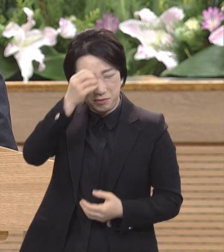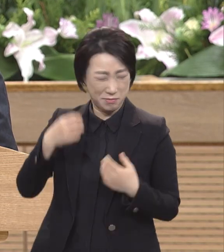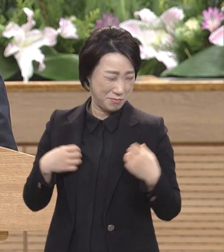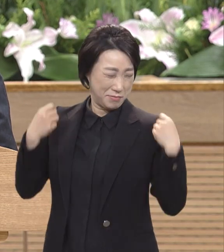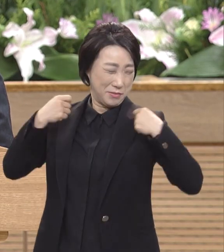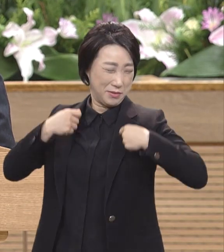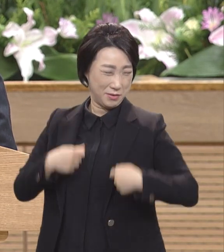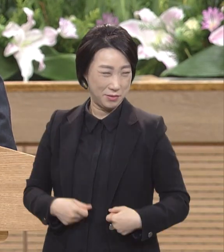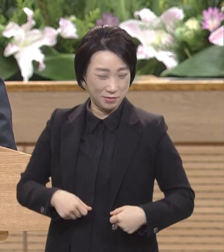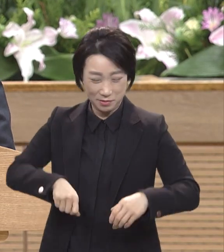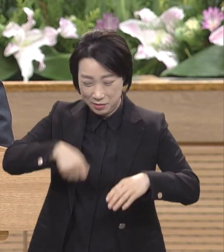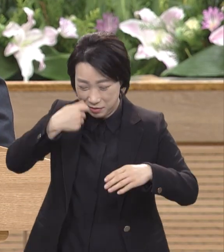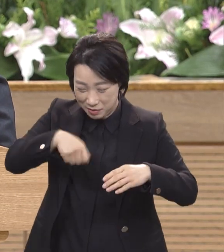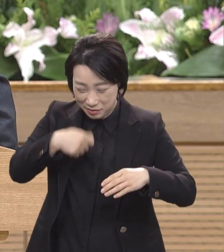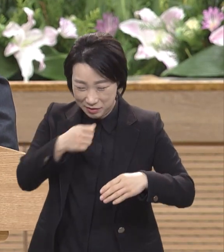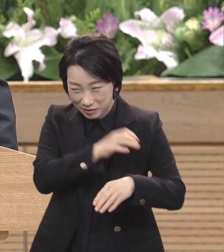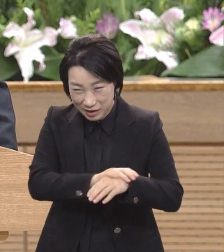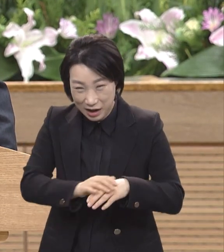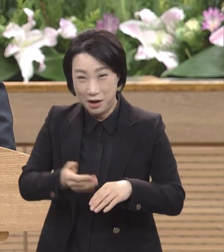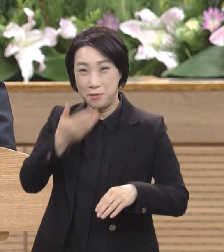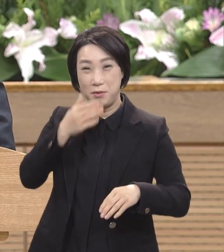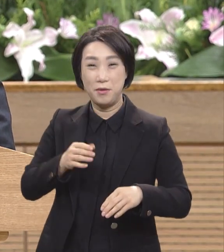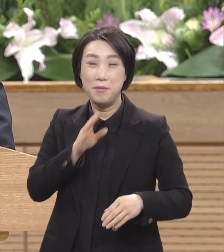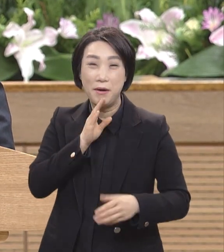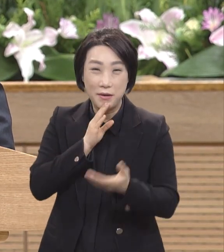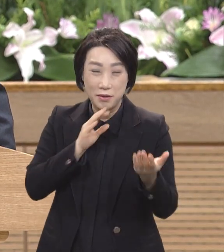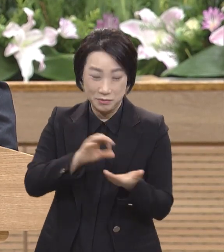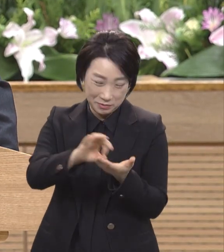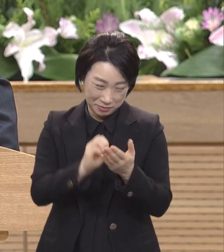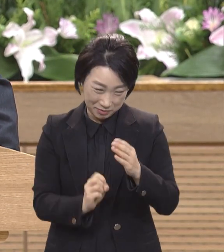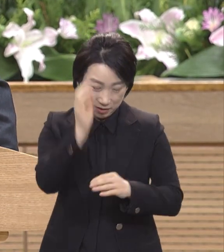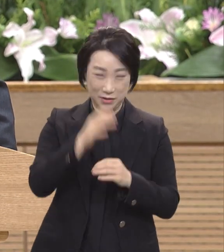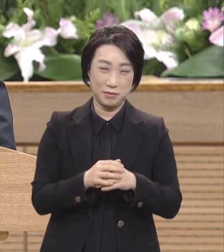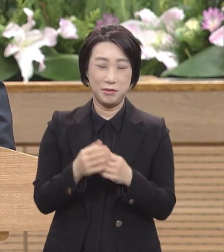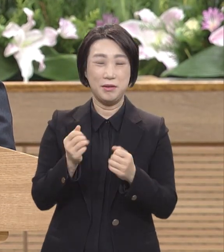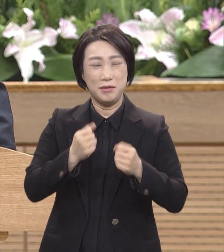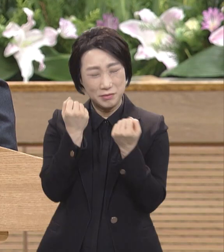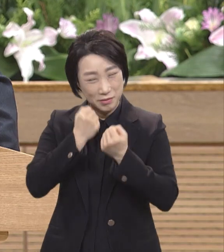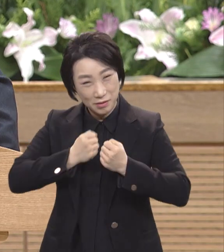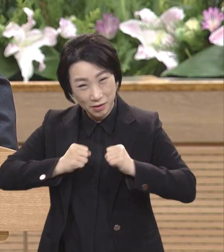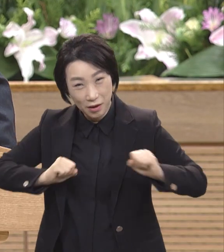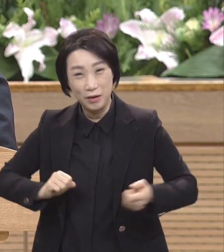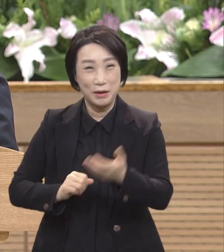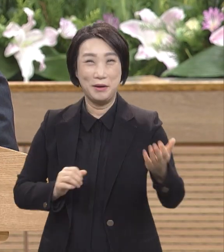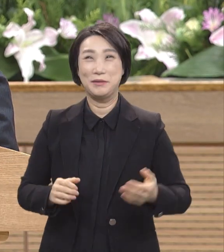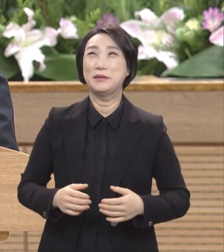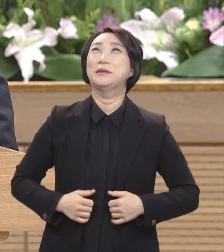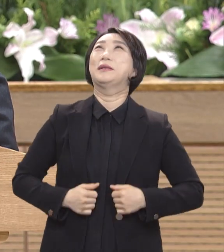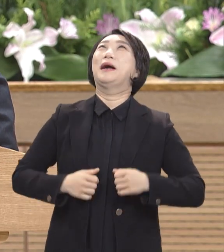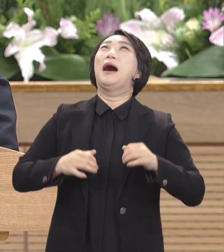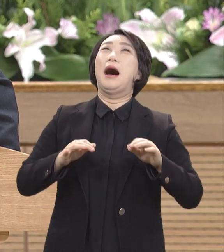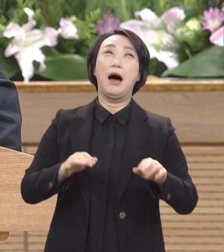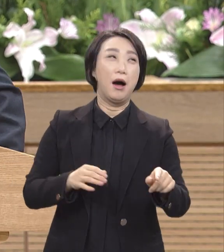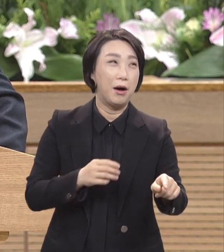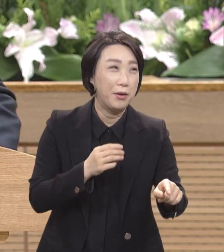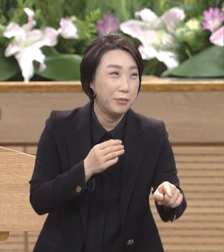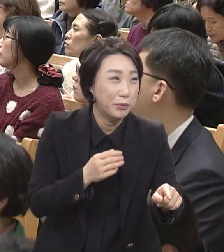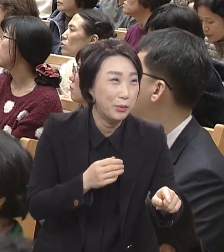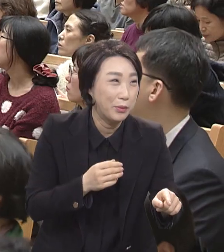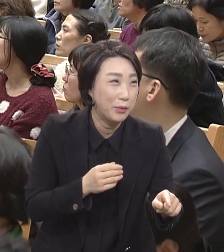밥 잘 먹고 사치하고 호의호식하고 이야 저 사람 복